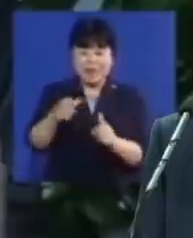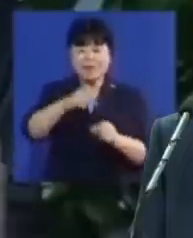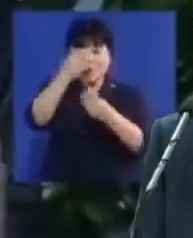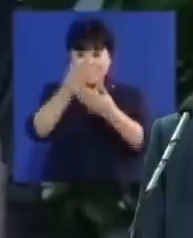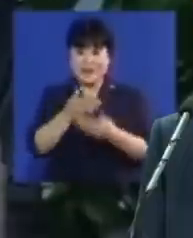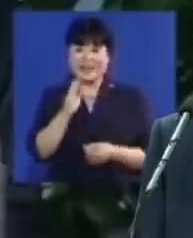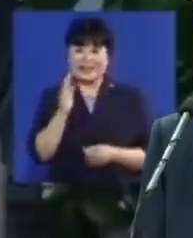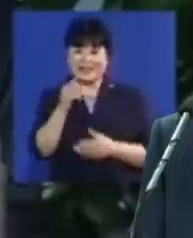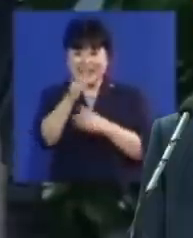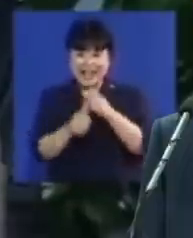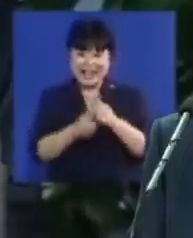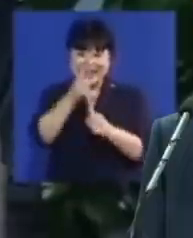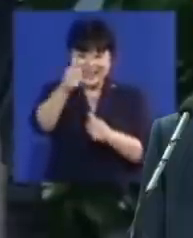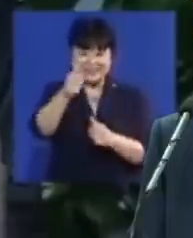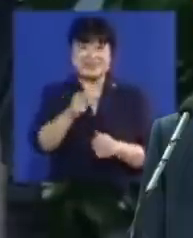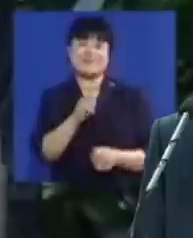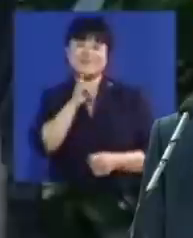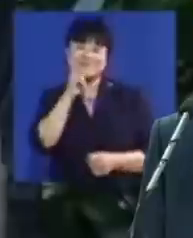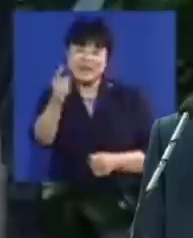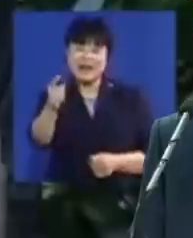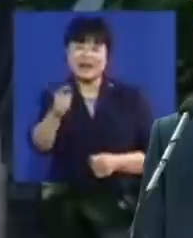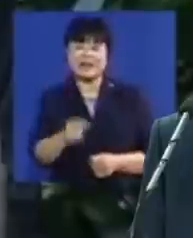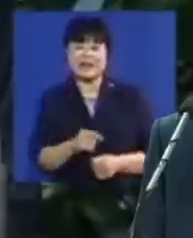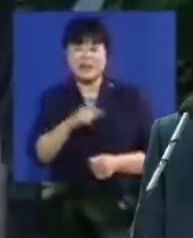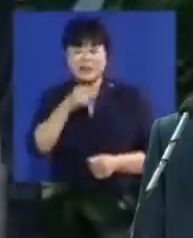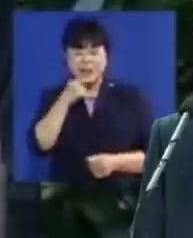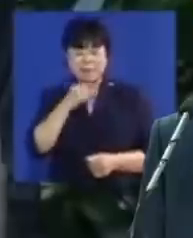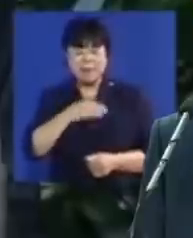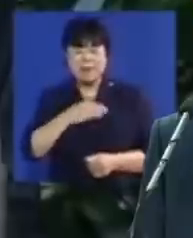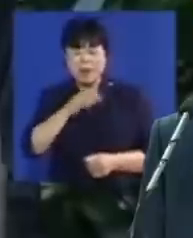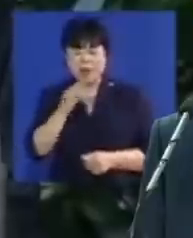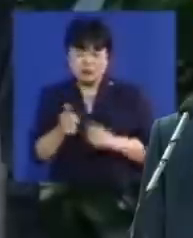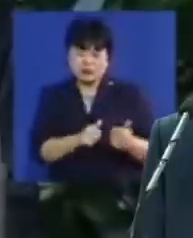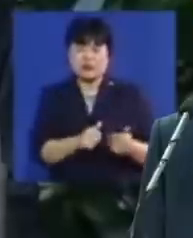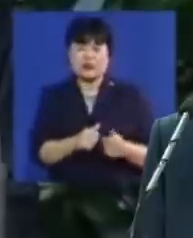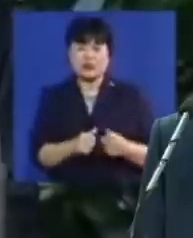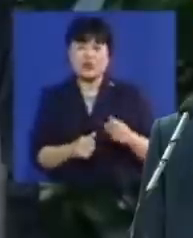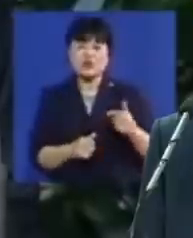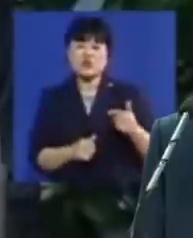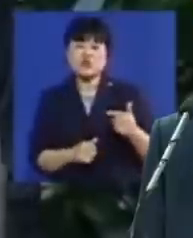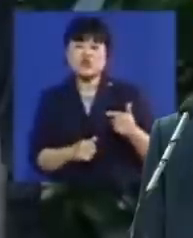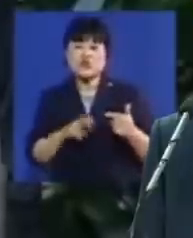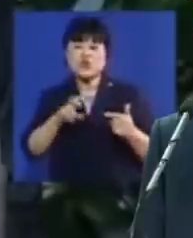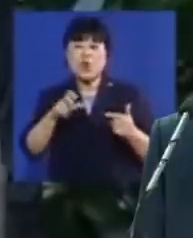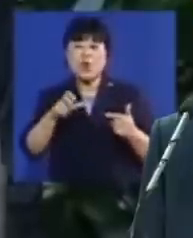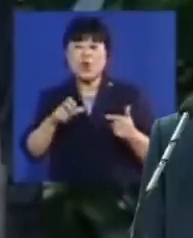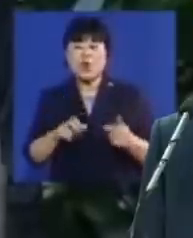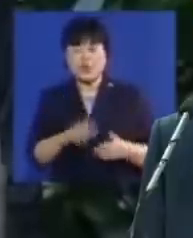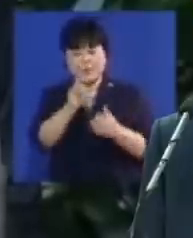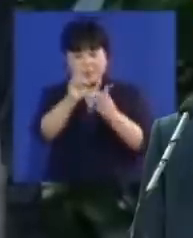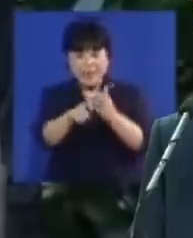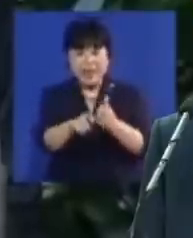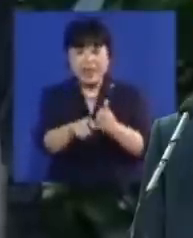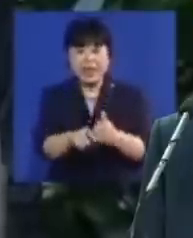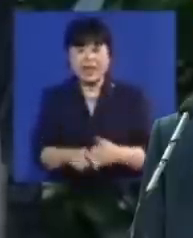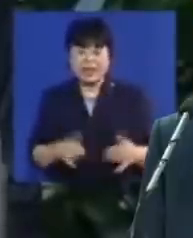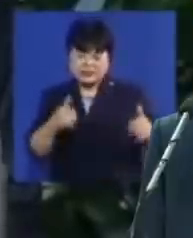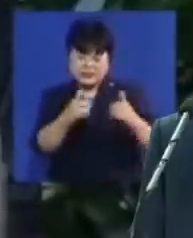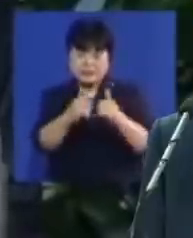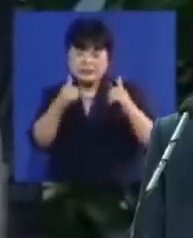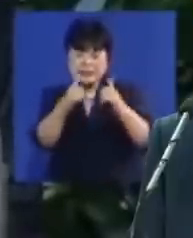받아 하나님을 섬기게 되었다. 난 폐병으로 죽게 되었다. 6.25 사변 동안에 처절한 전쟁